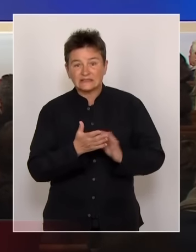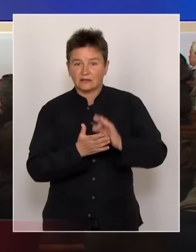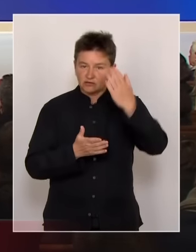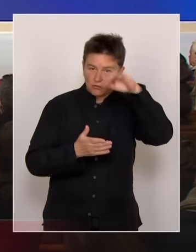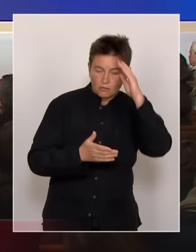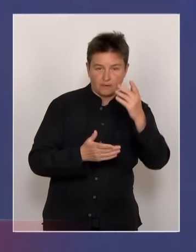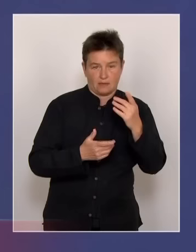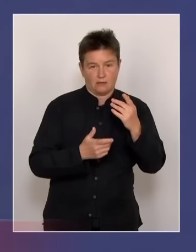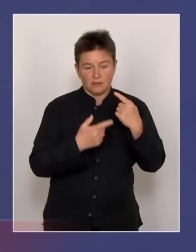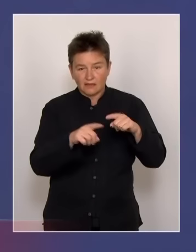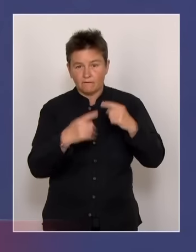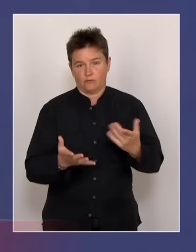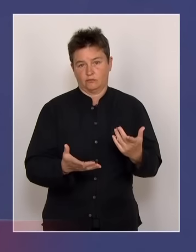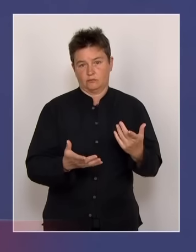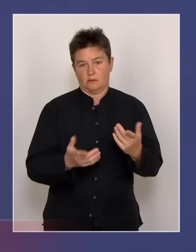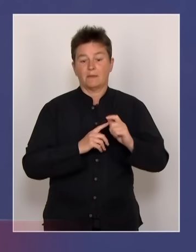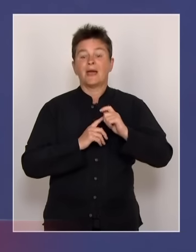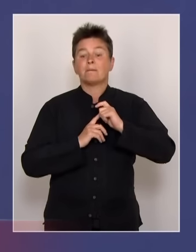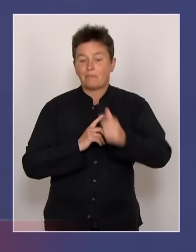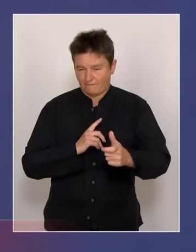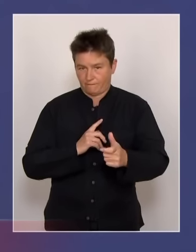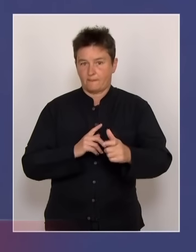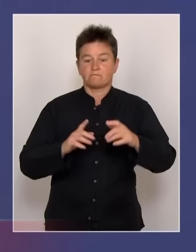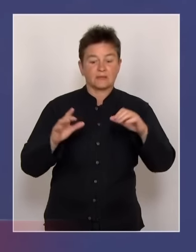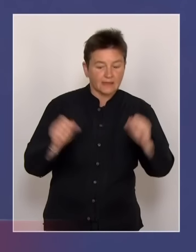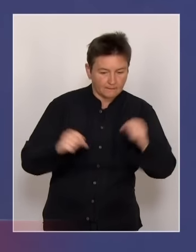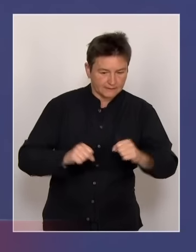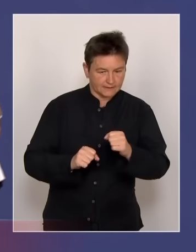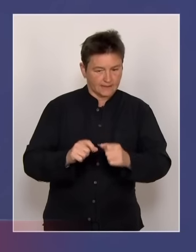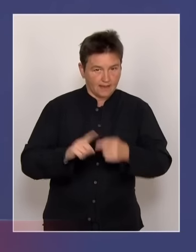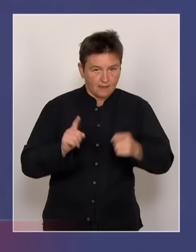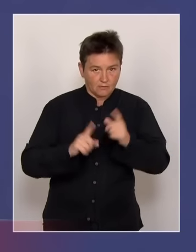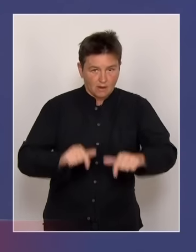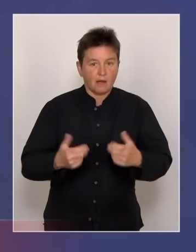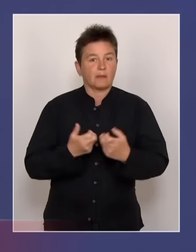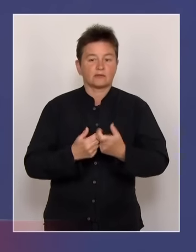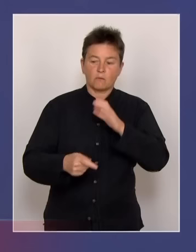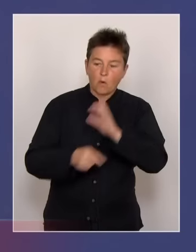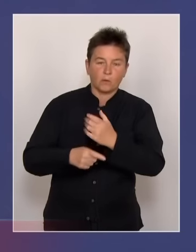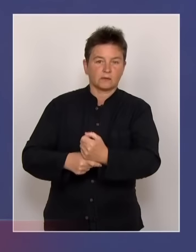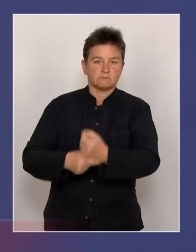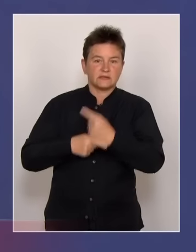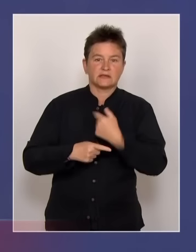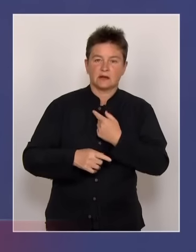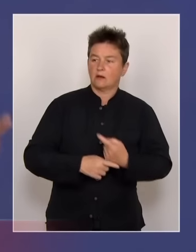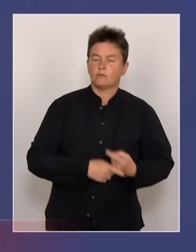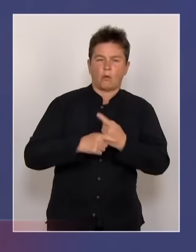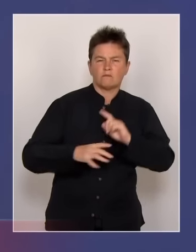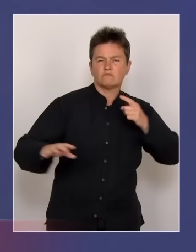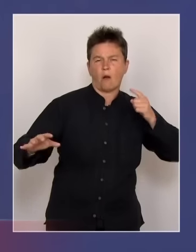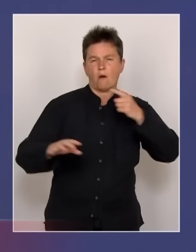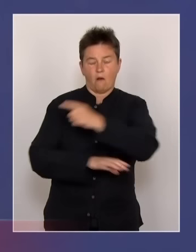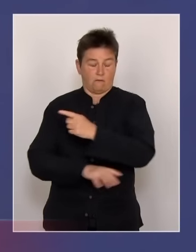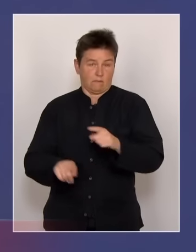concept stratégique dont nous déduirons ensuite les capacités pertinentes anti-missiles tirent dans la profondeur comme toutes les